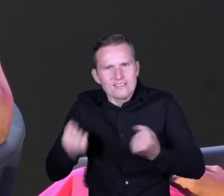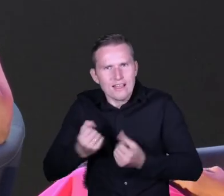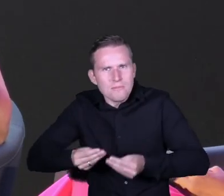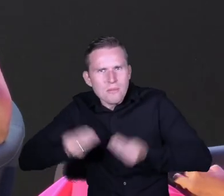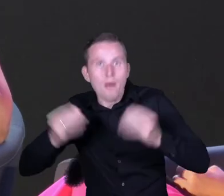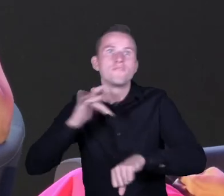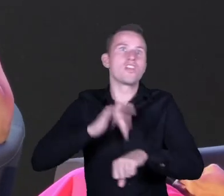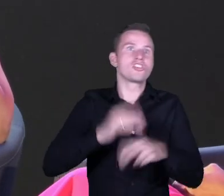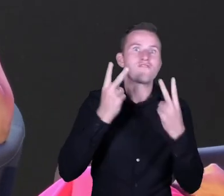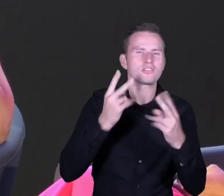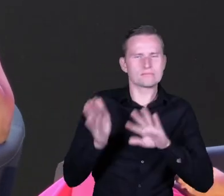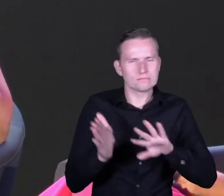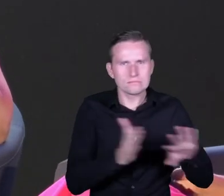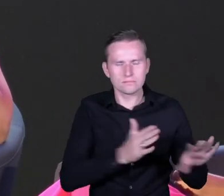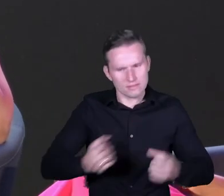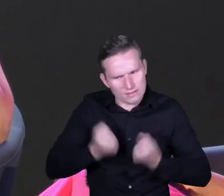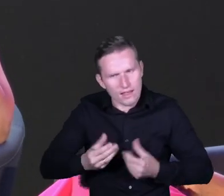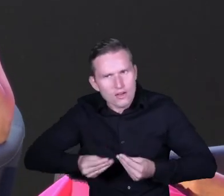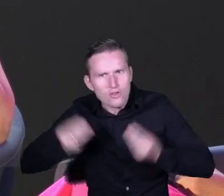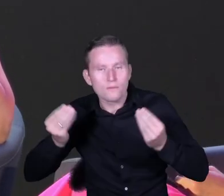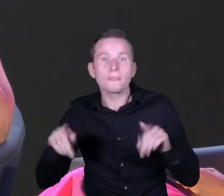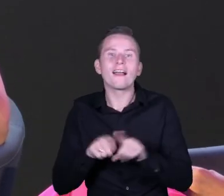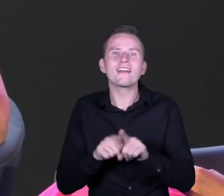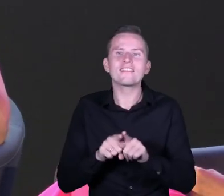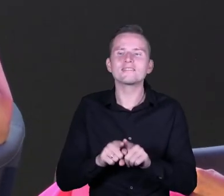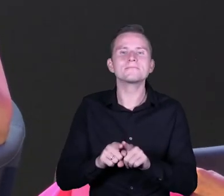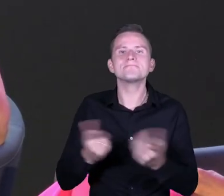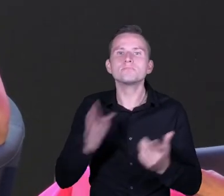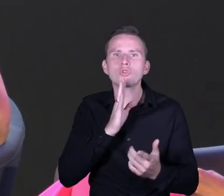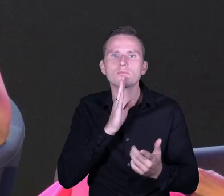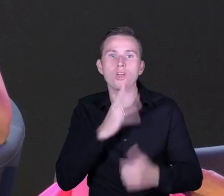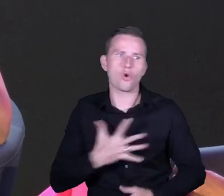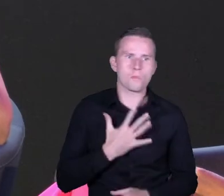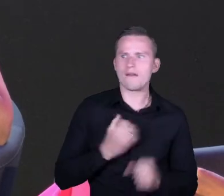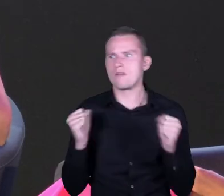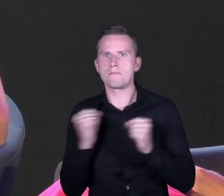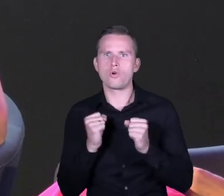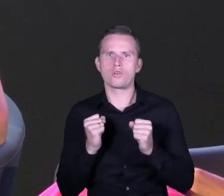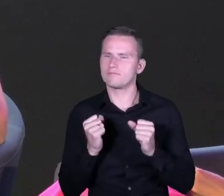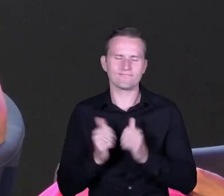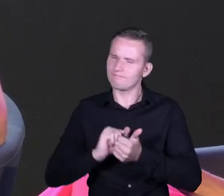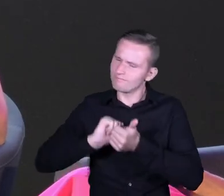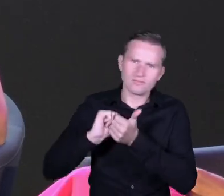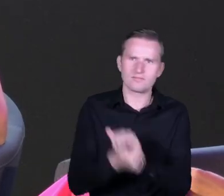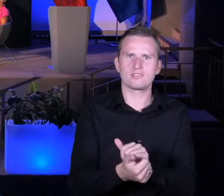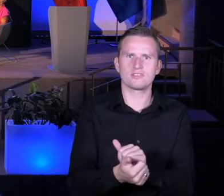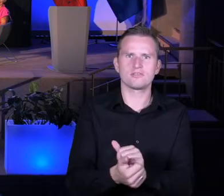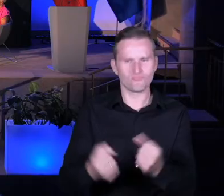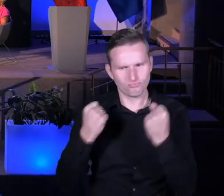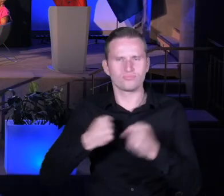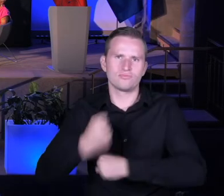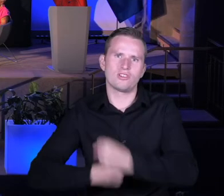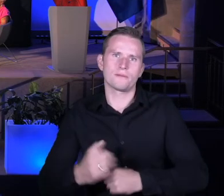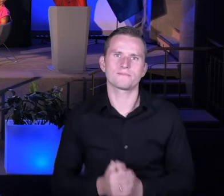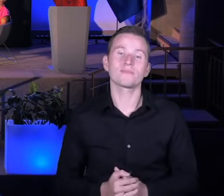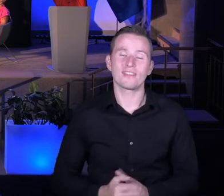takie wychodzenie z takiej kultury strachu czy dyskomfortu, o którym tutaj opowiadacie. Dziękuję bardzo.